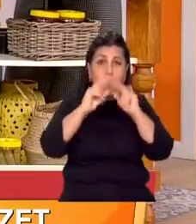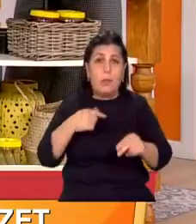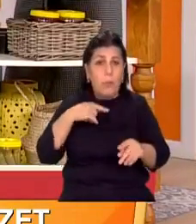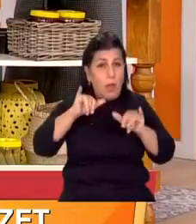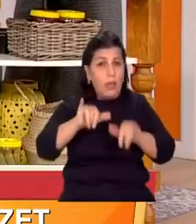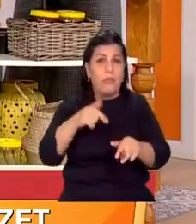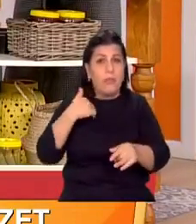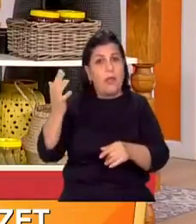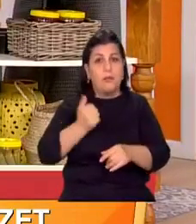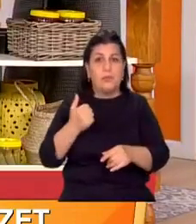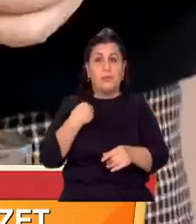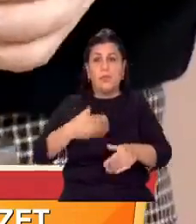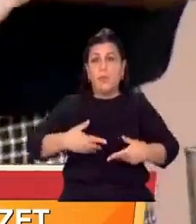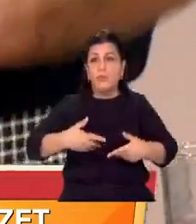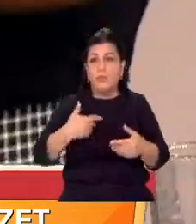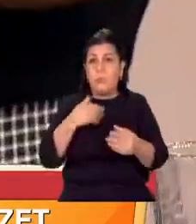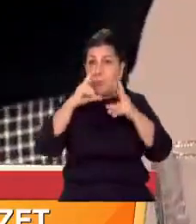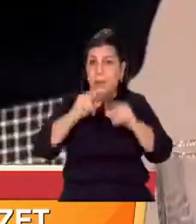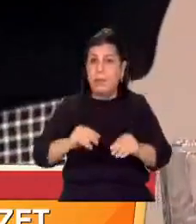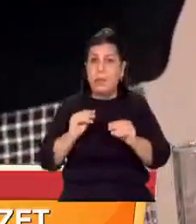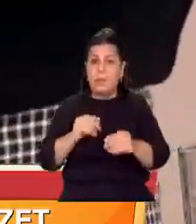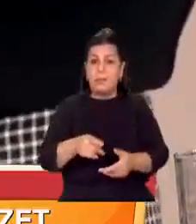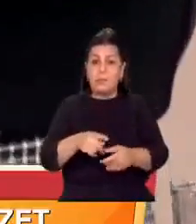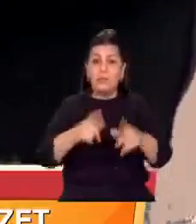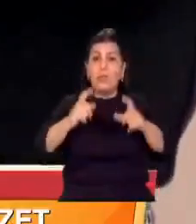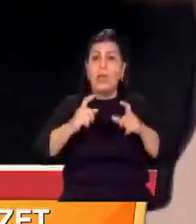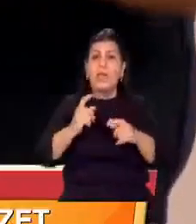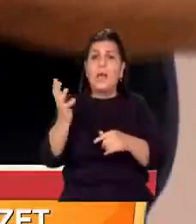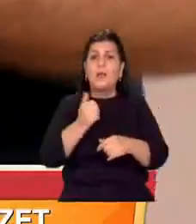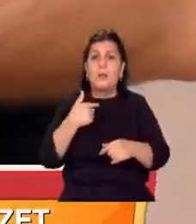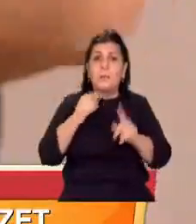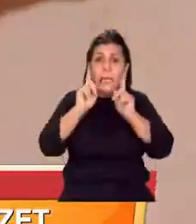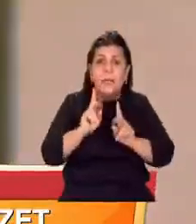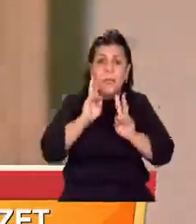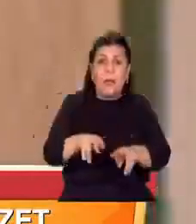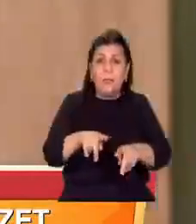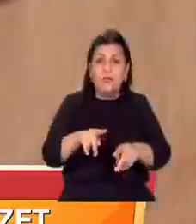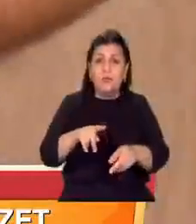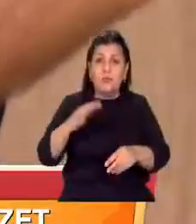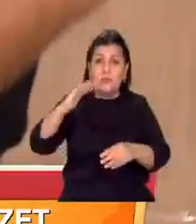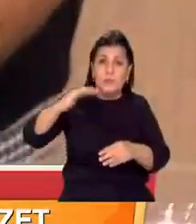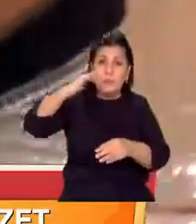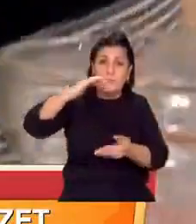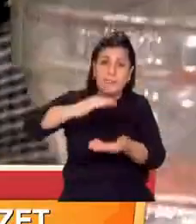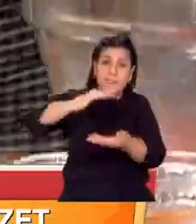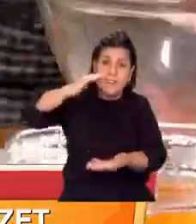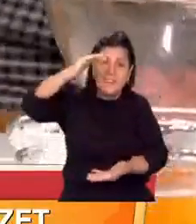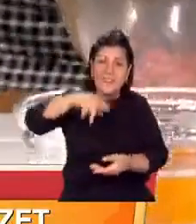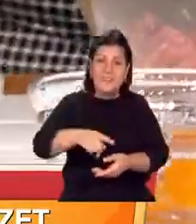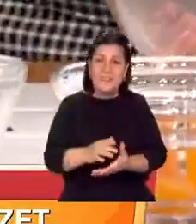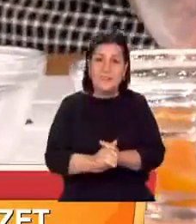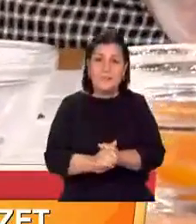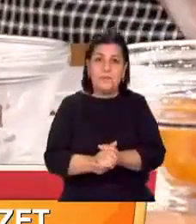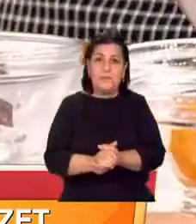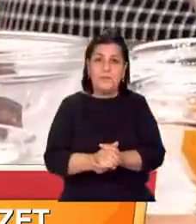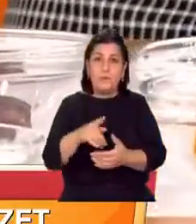gitti Güzel bunu nerelerden alabiliyoruz Şimdi ben bunu ilk defa gördüm şöyle söyleyeyim bunu Aslında